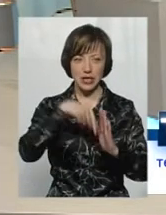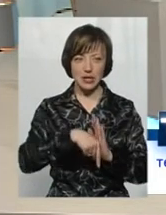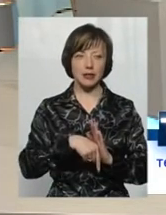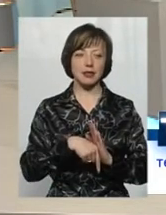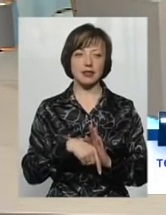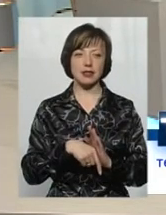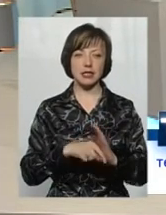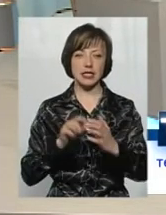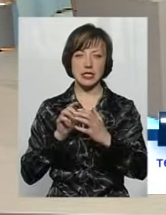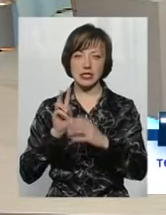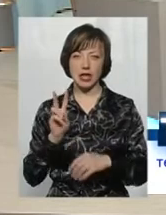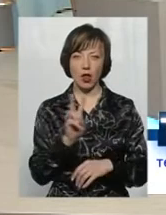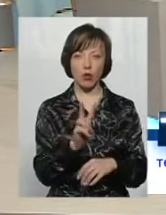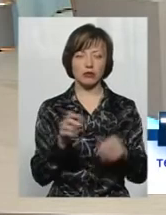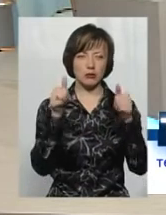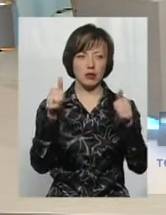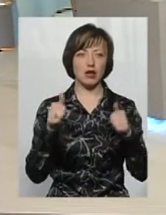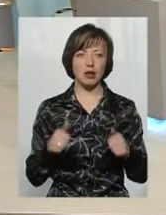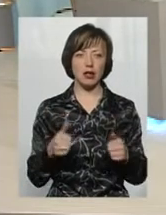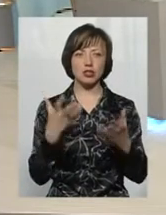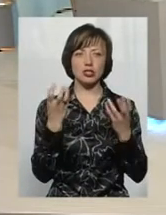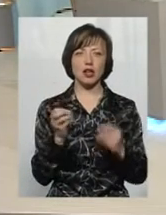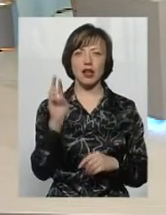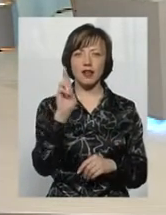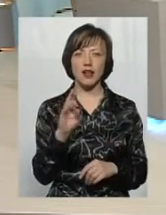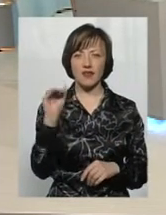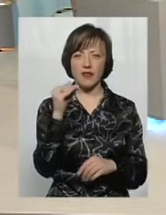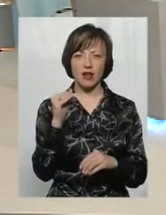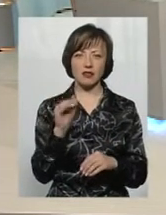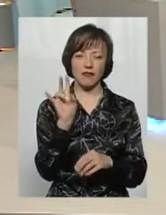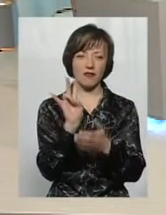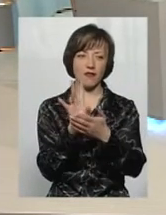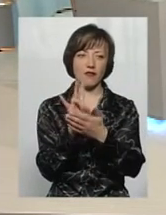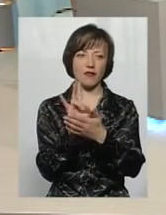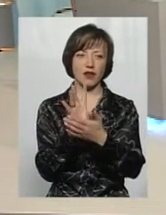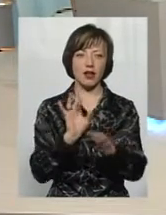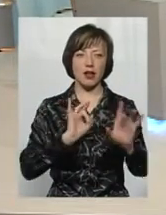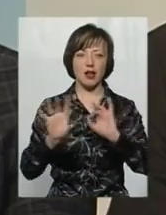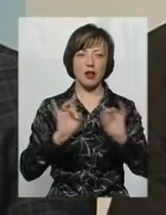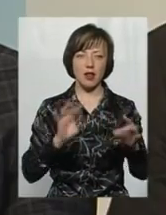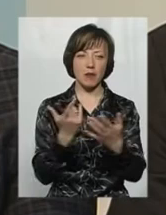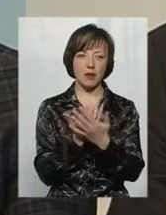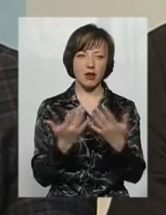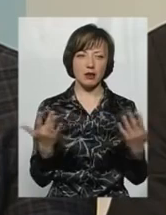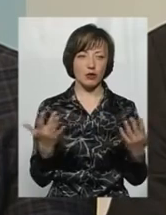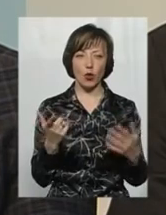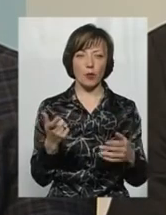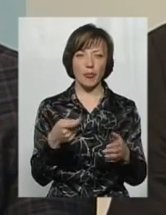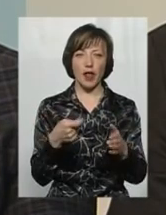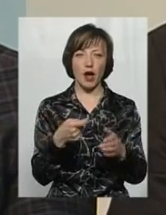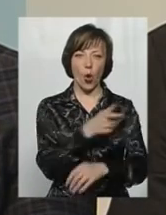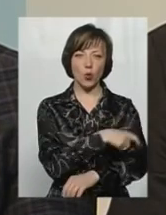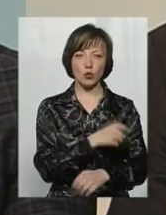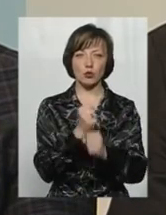салоні тих плакатів ще январських, февральських висять. Реклами різні. Невже кондуктор не може